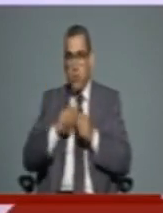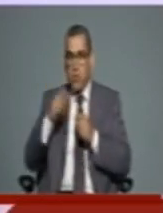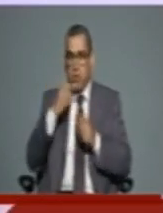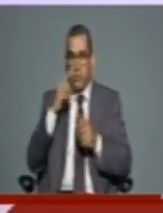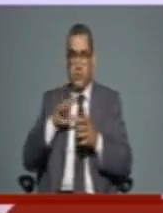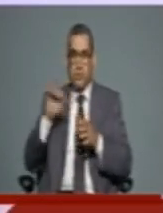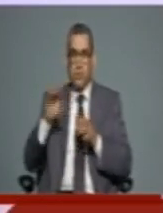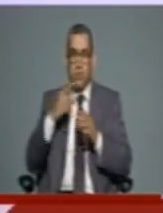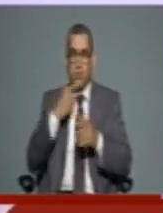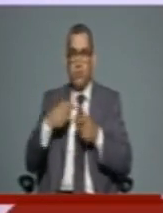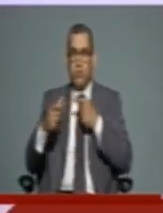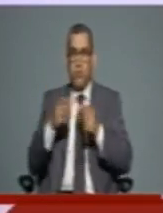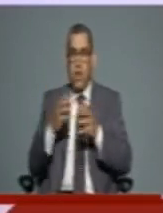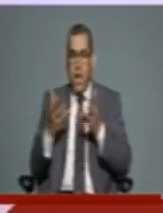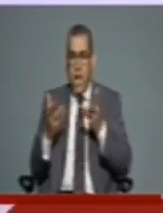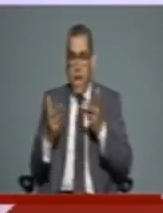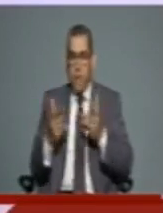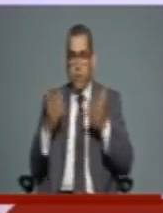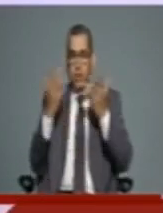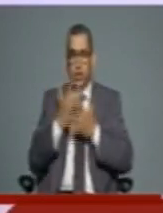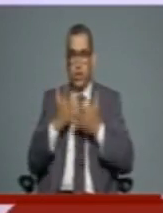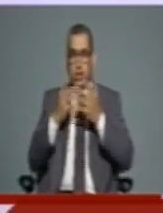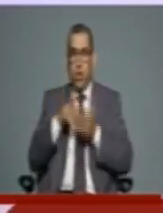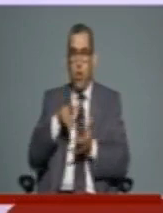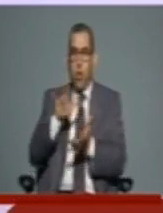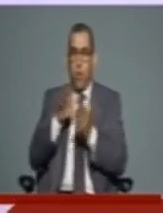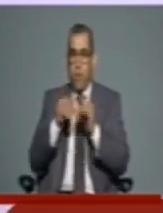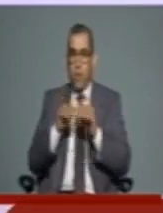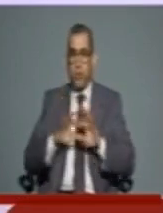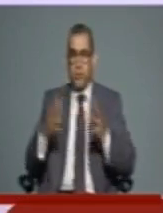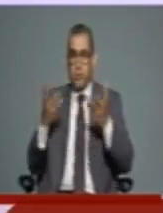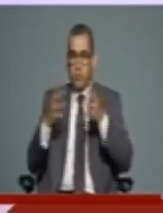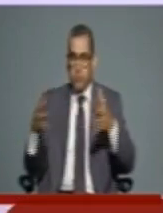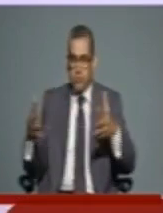ميكنه كافه شركات الجمله المصريه والعامه